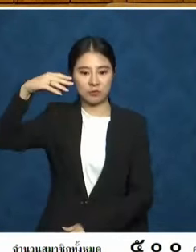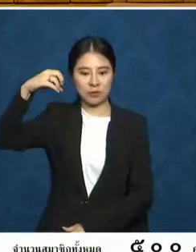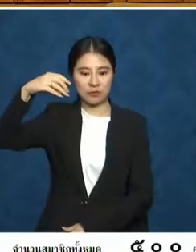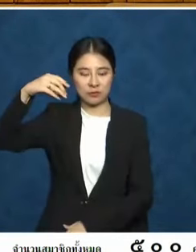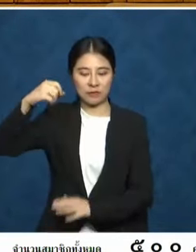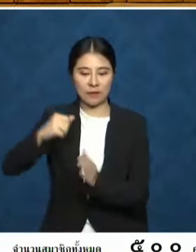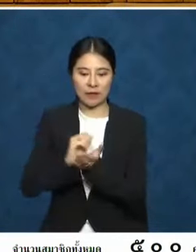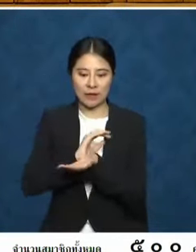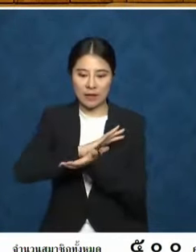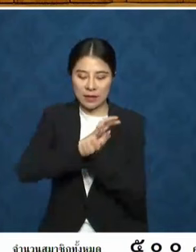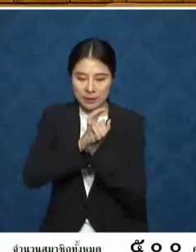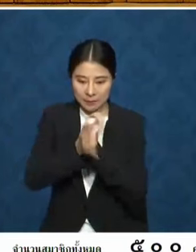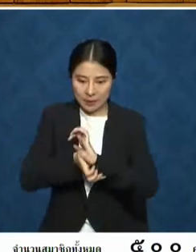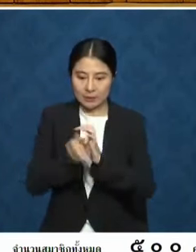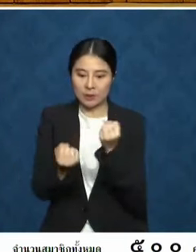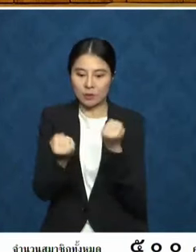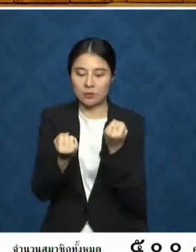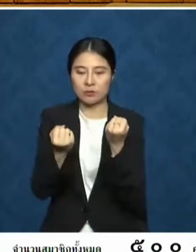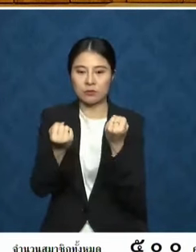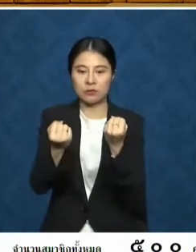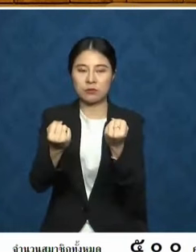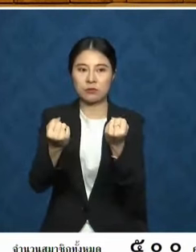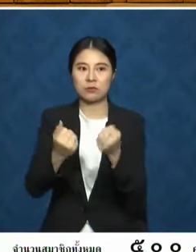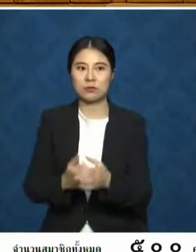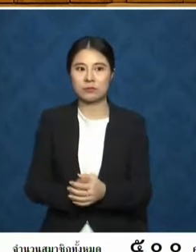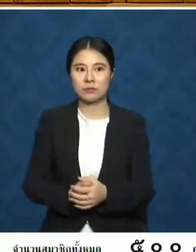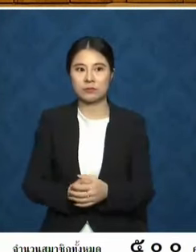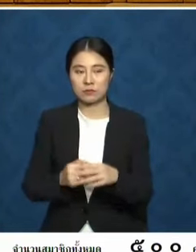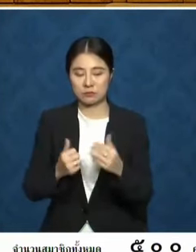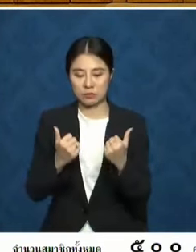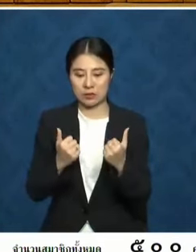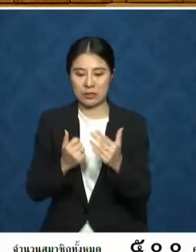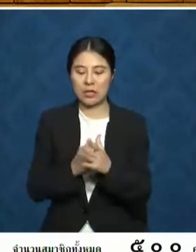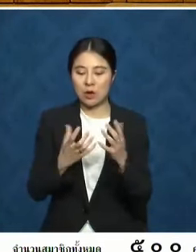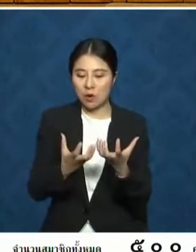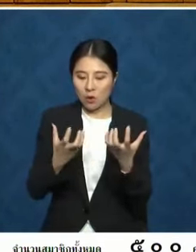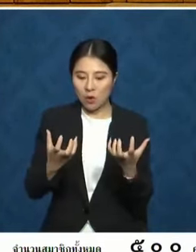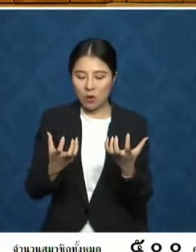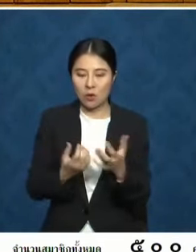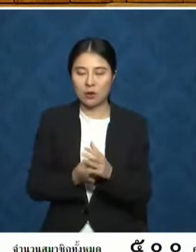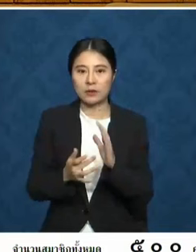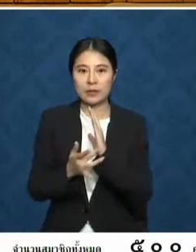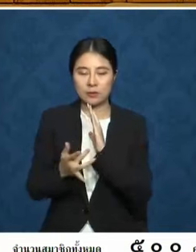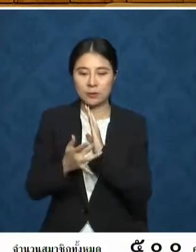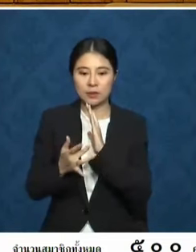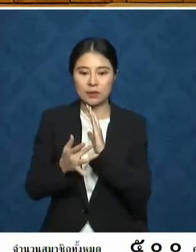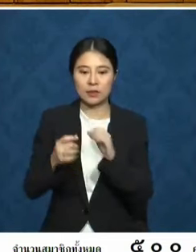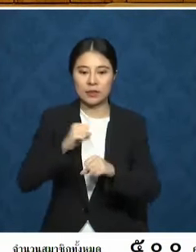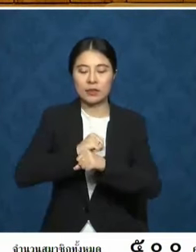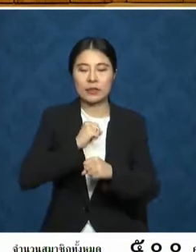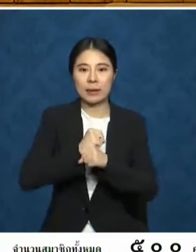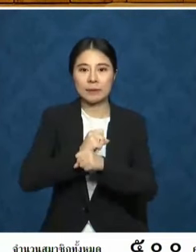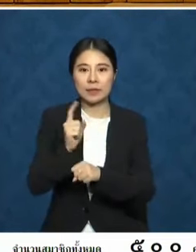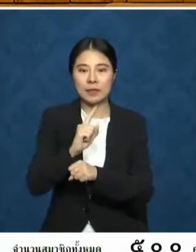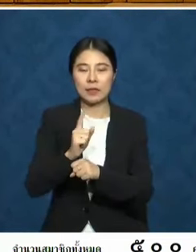เองได้แล้วก็ทำให้เกิดการใช้ช้นส่วนในประเทศให้เยอะที่สุดและผันอุสาหกรรมท